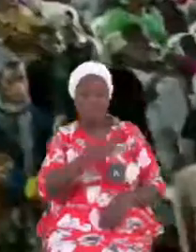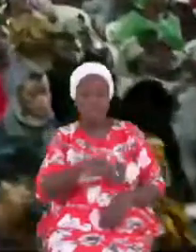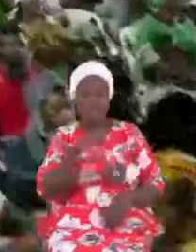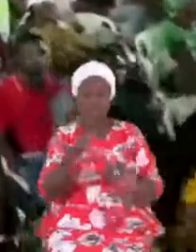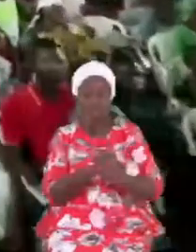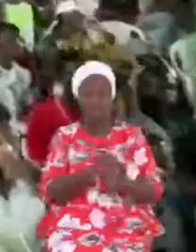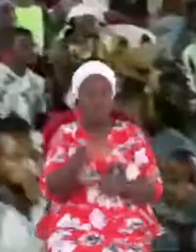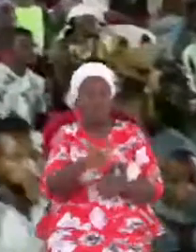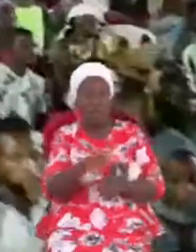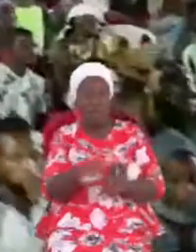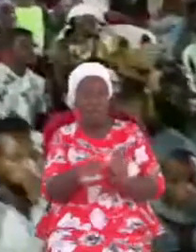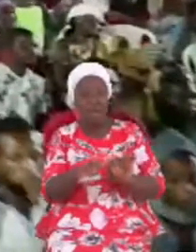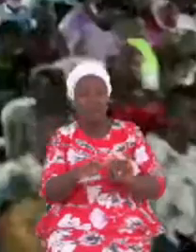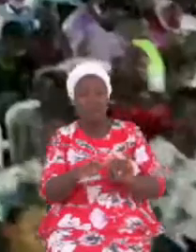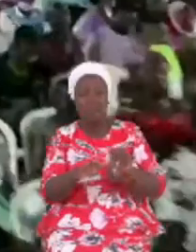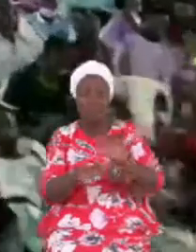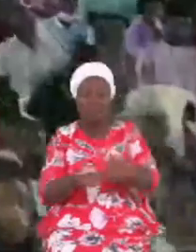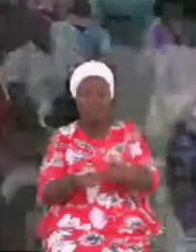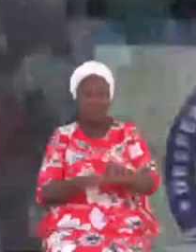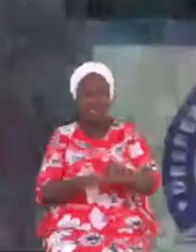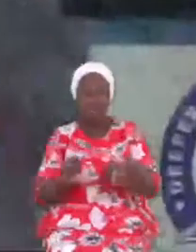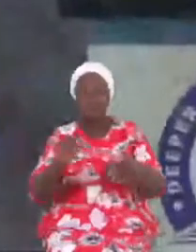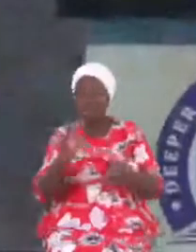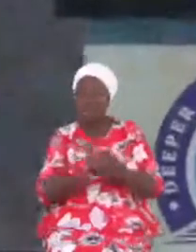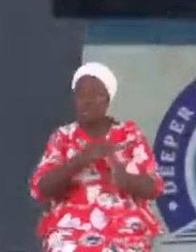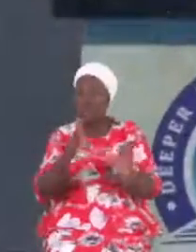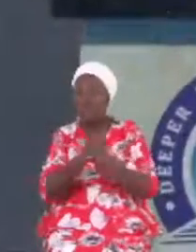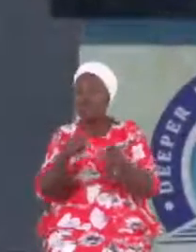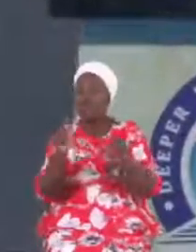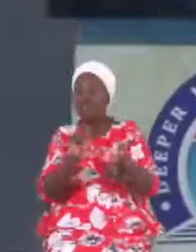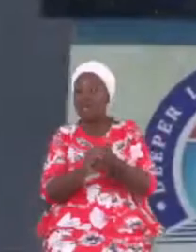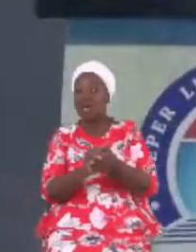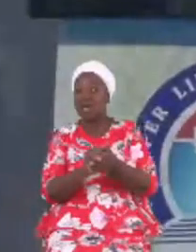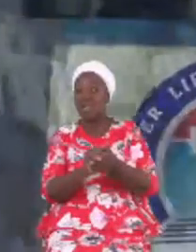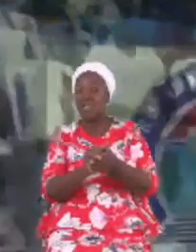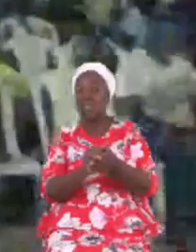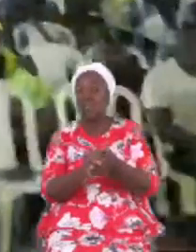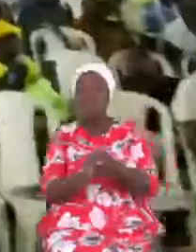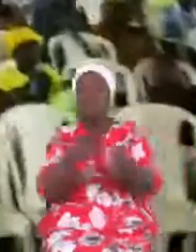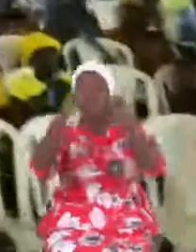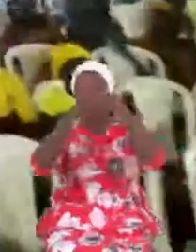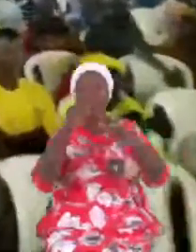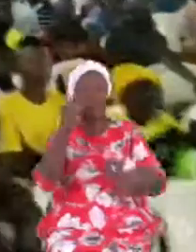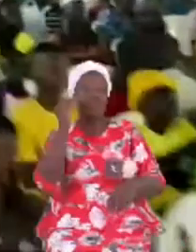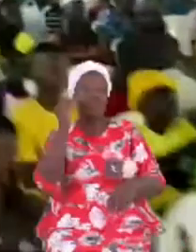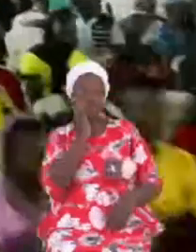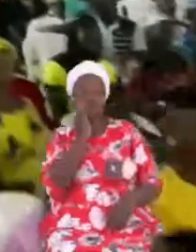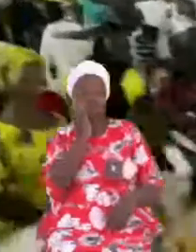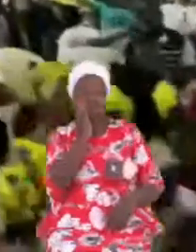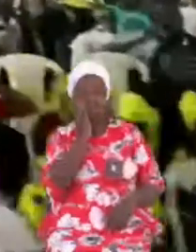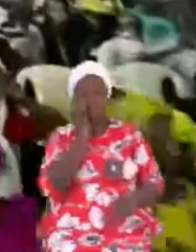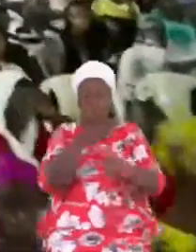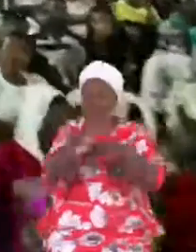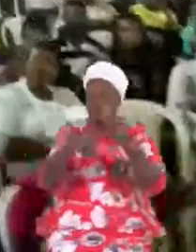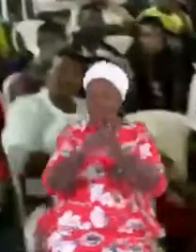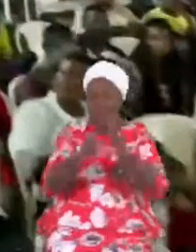pas afin d'arriver dans cette demeure céleste. Pour